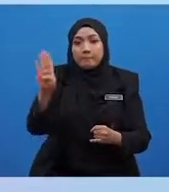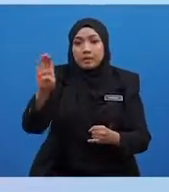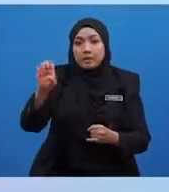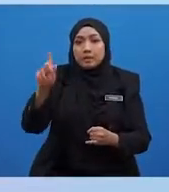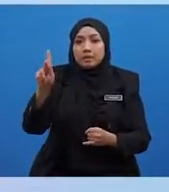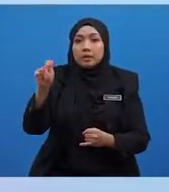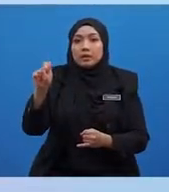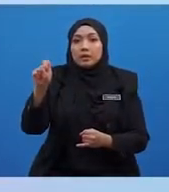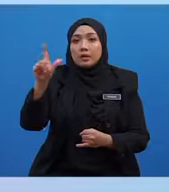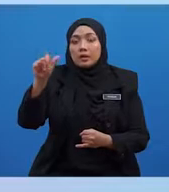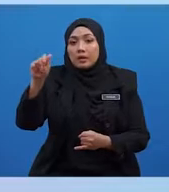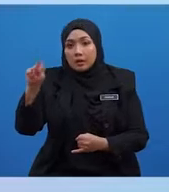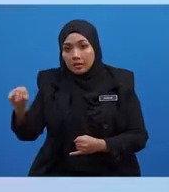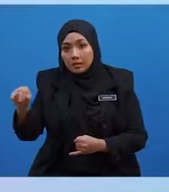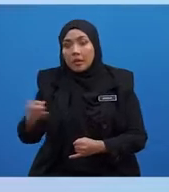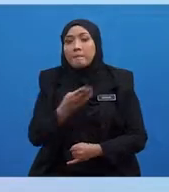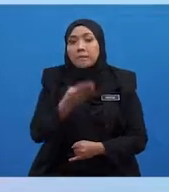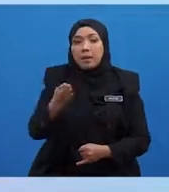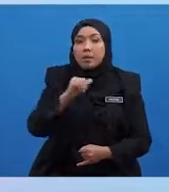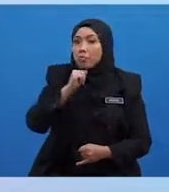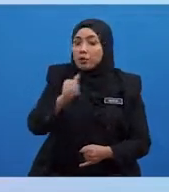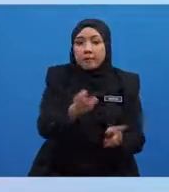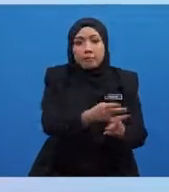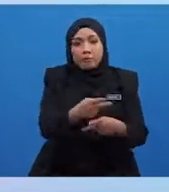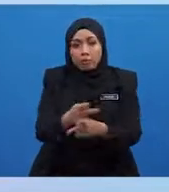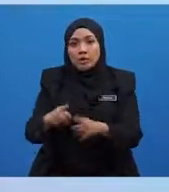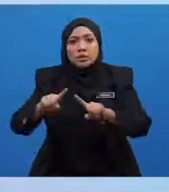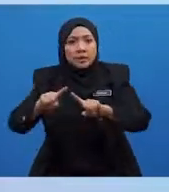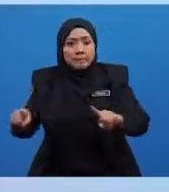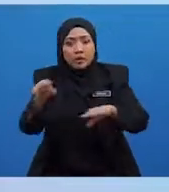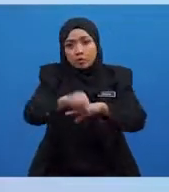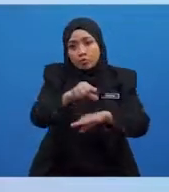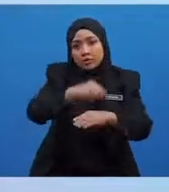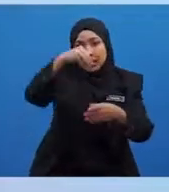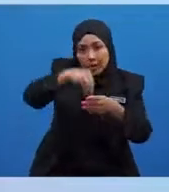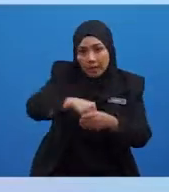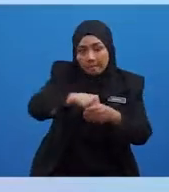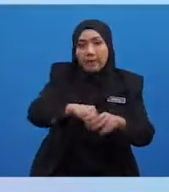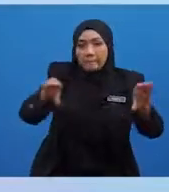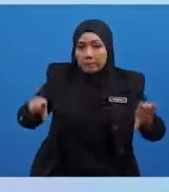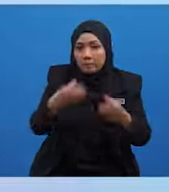Ia merupakan barangan bukan produk tetapi digunakan dalam pembuatan.